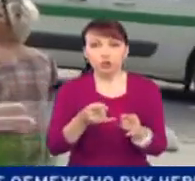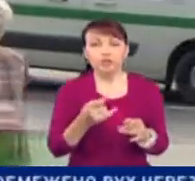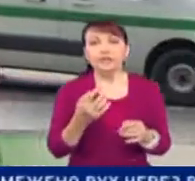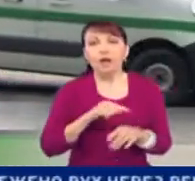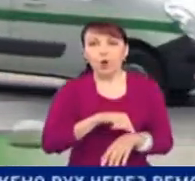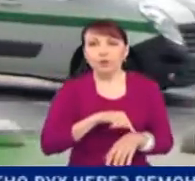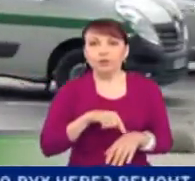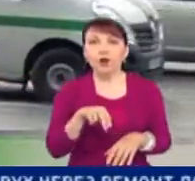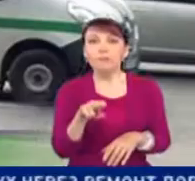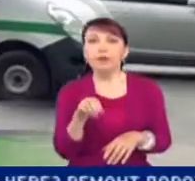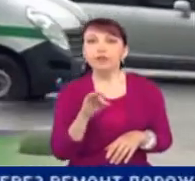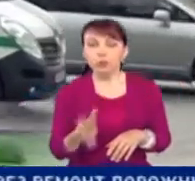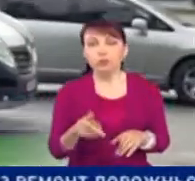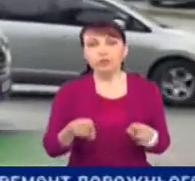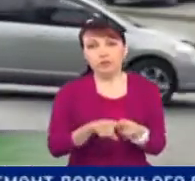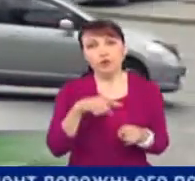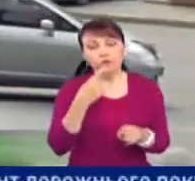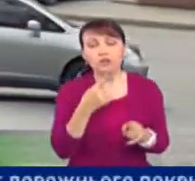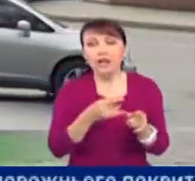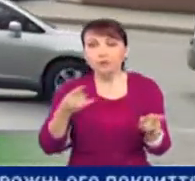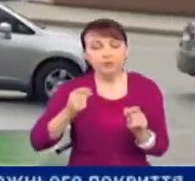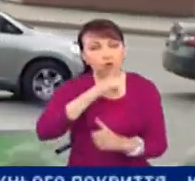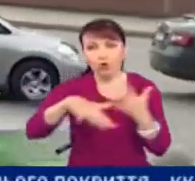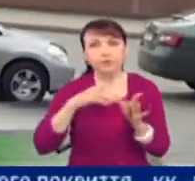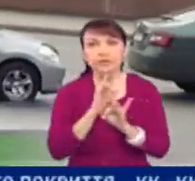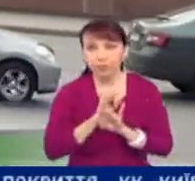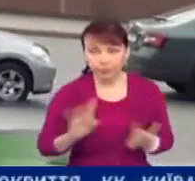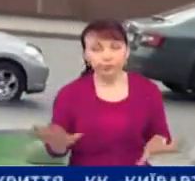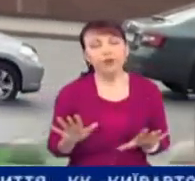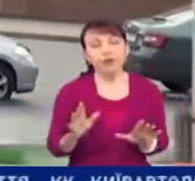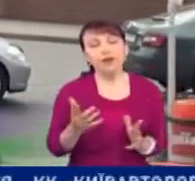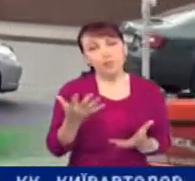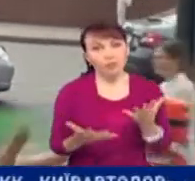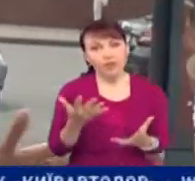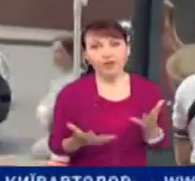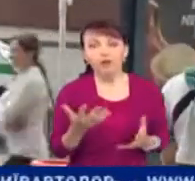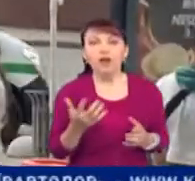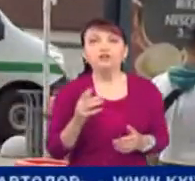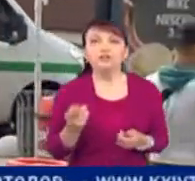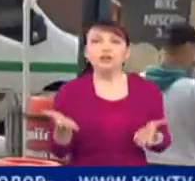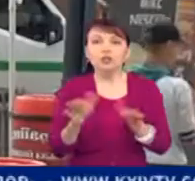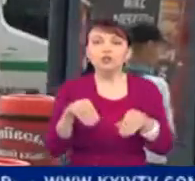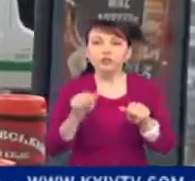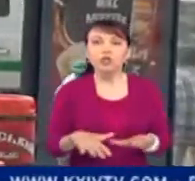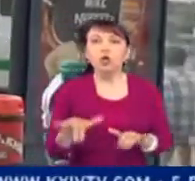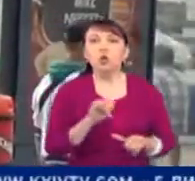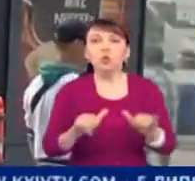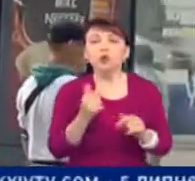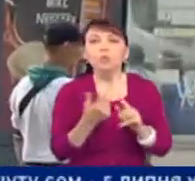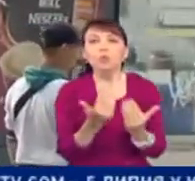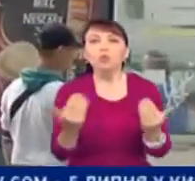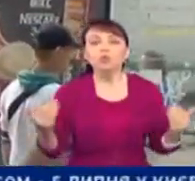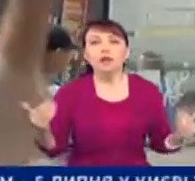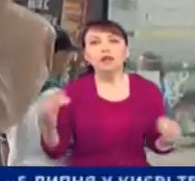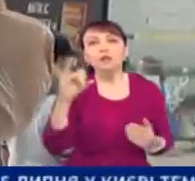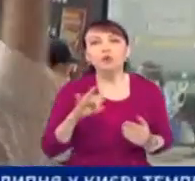Петрук запевняє, що транспортного колапсу не буде, що мало ймовірно. Залишилося ще вирішити, куди подіти фонд музею історії міста